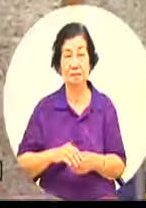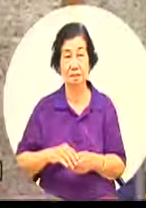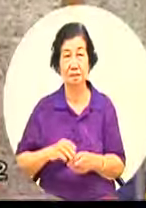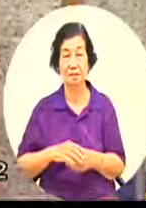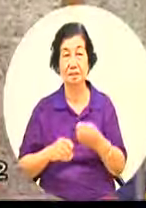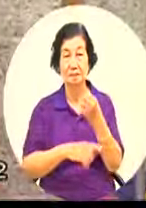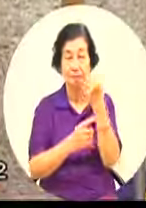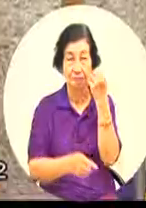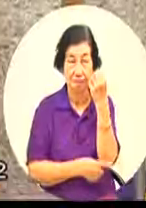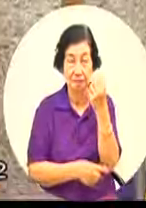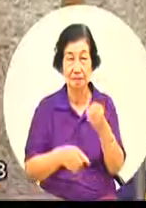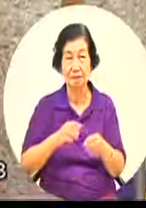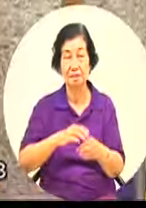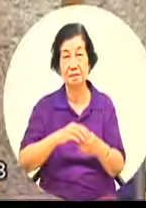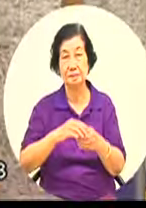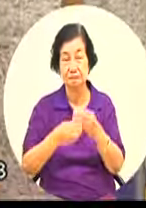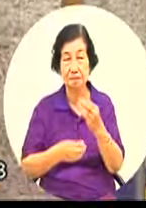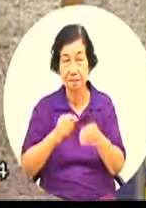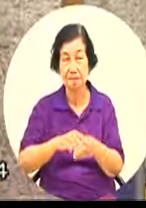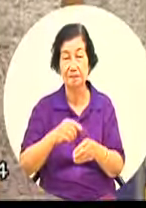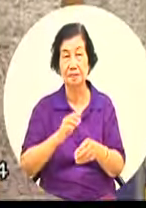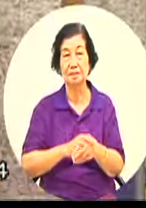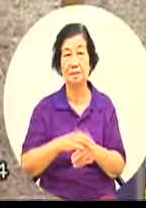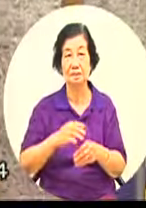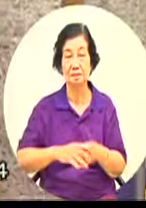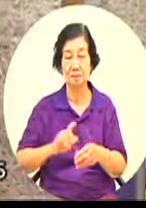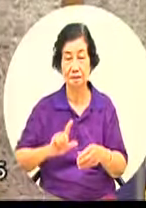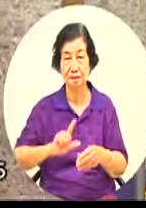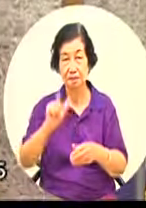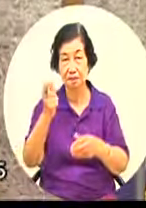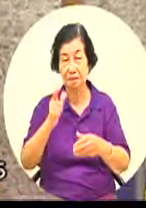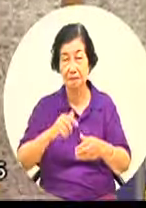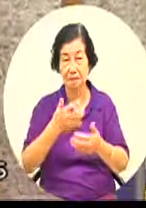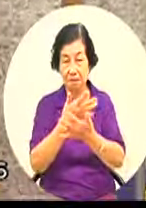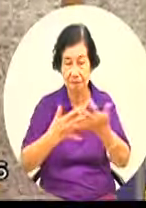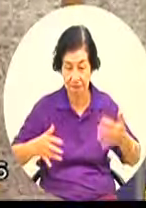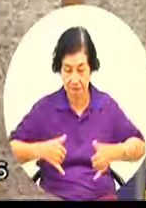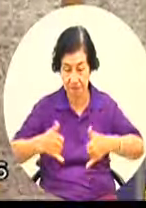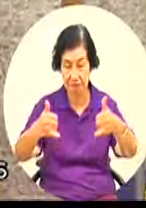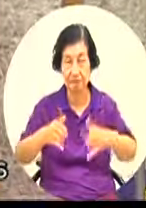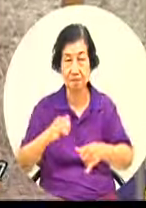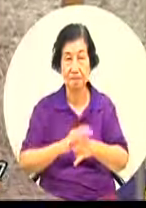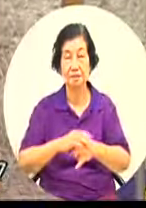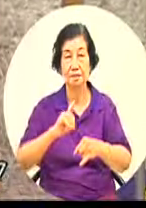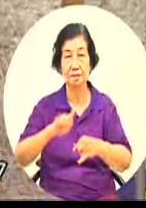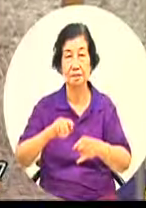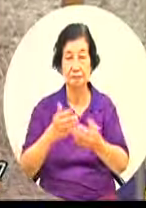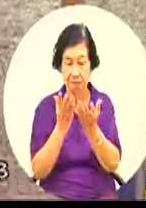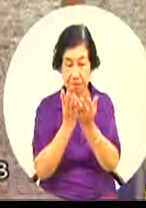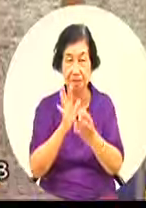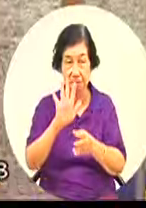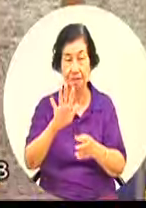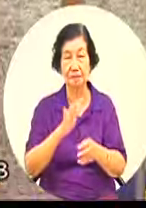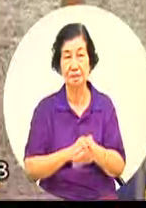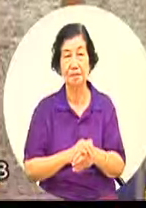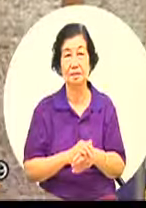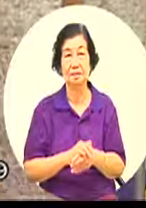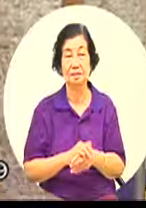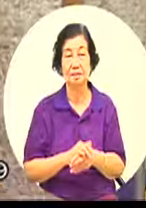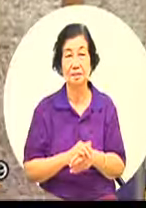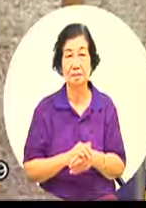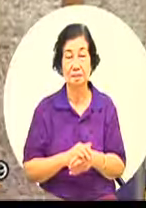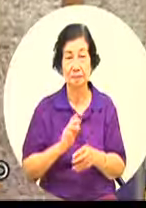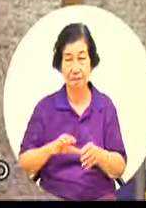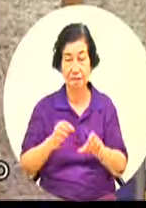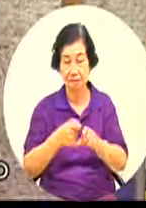任，他们也有在网络上开跟市政有关或是跟市政无关的，就是一些发展的一些引导式的课程，有在网络上公